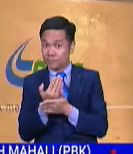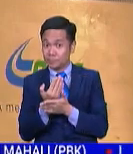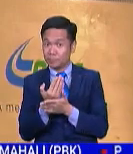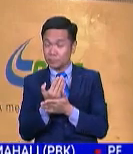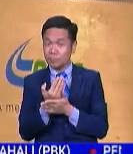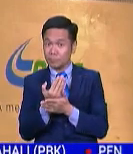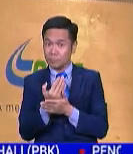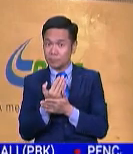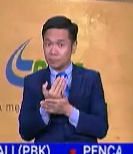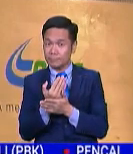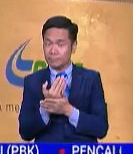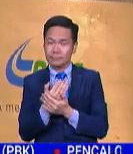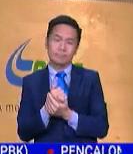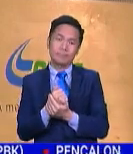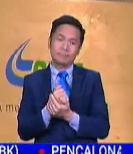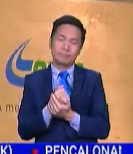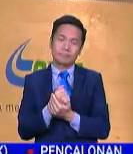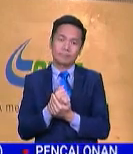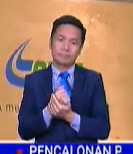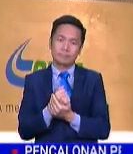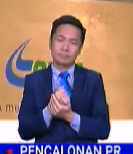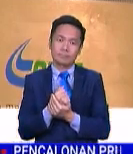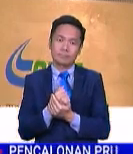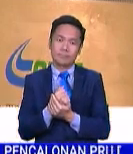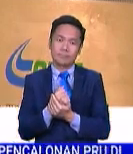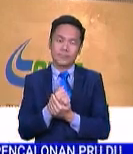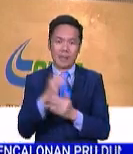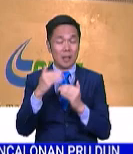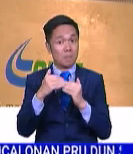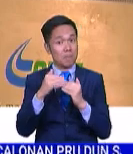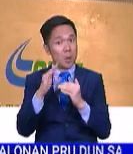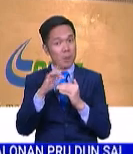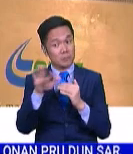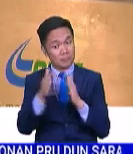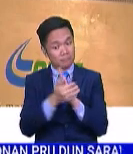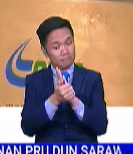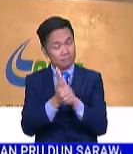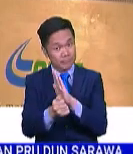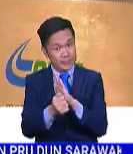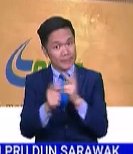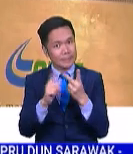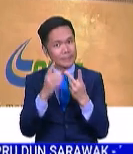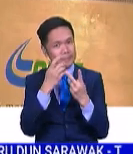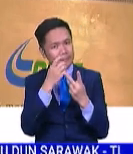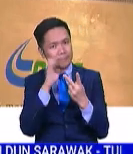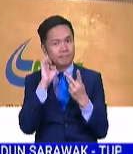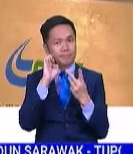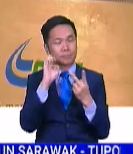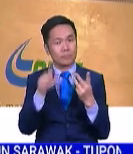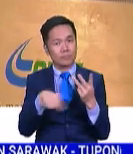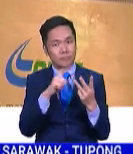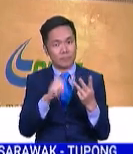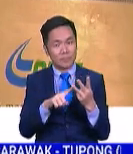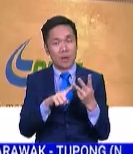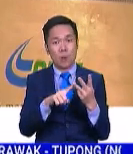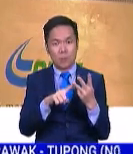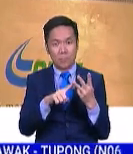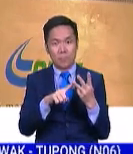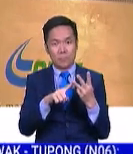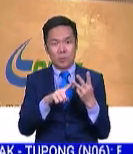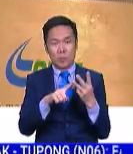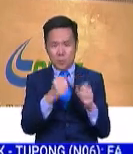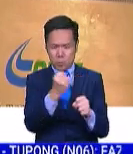saya tidak langsung jika kepada meningkatkan kemayan pencipta pandan judul God amfibi